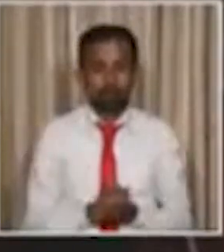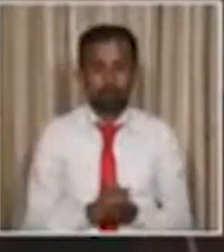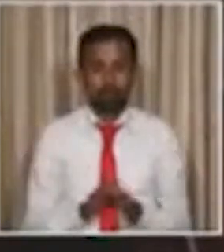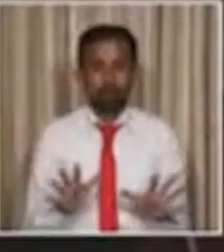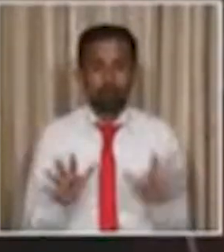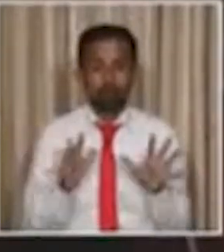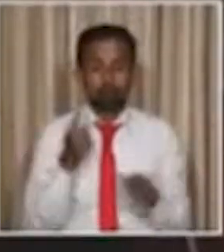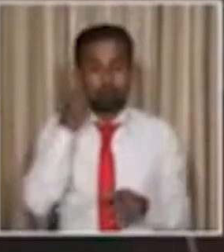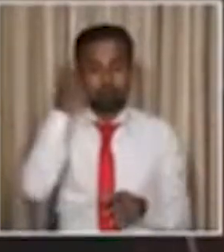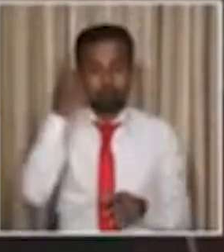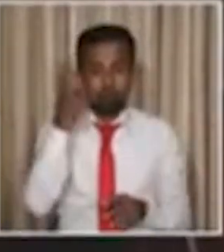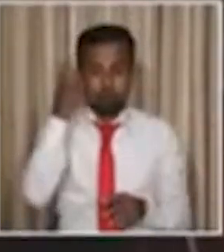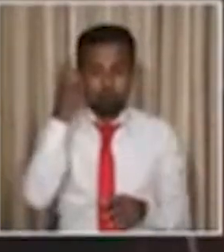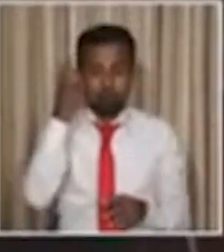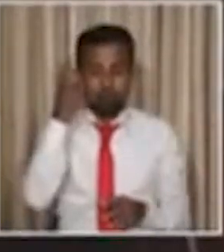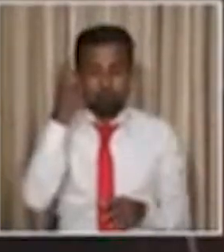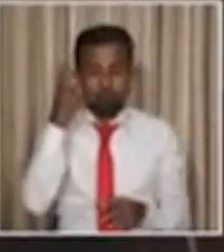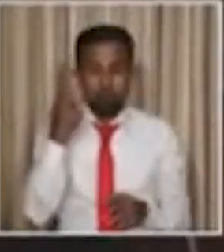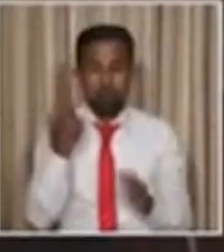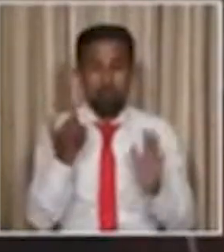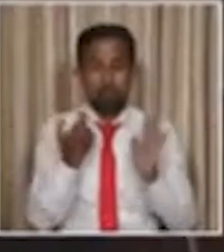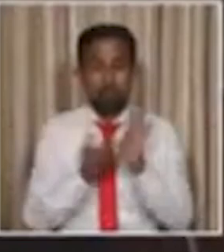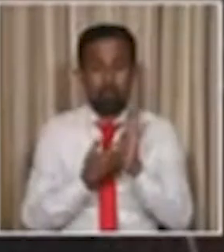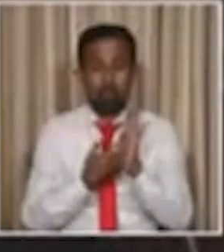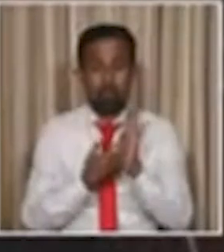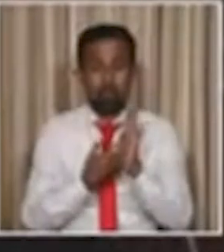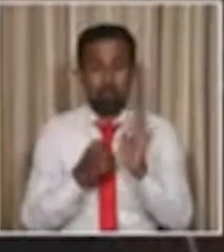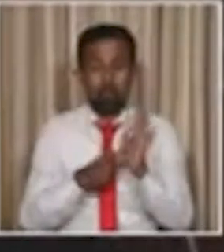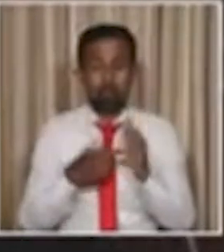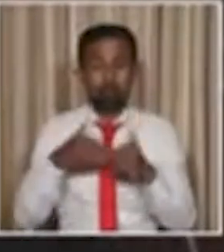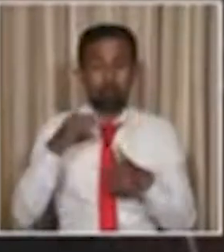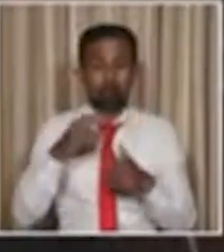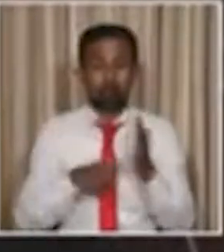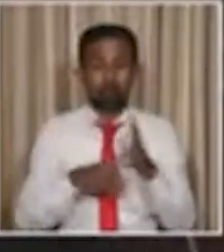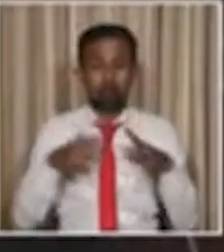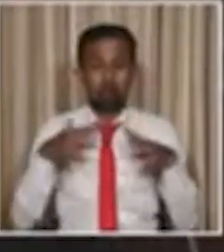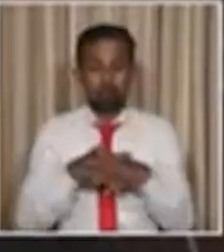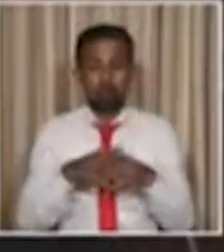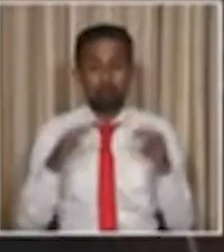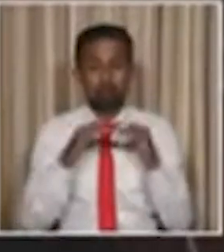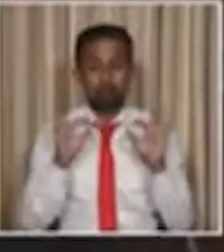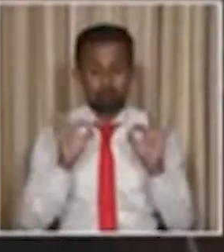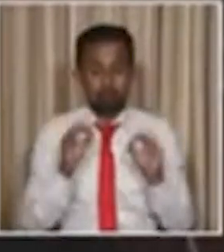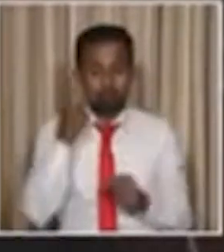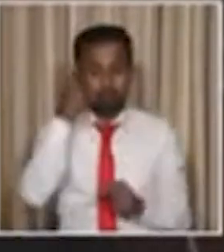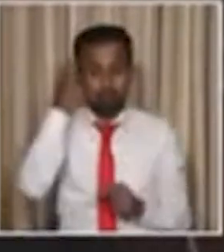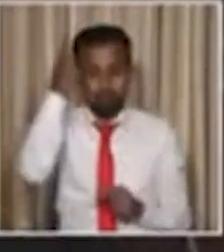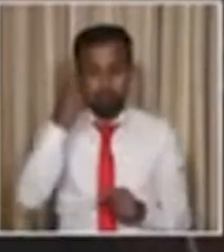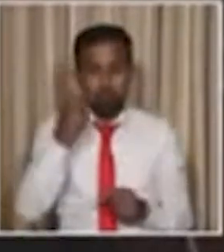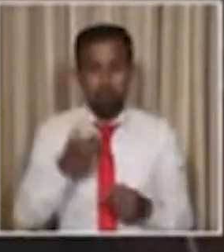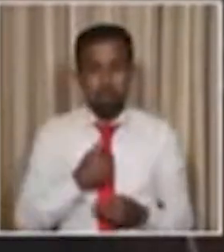විශ්වීය දැනුමක් නැත්තම් ඒ රෝම ලන්දේසි දැනුම ඉක්මවා යන දැනුමක් ඊට වඩා යුක්තිසහගත වූ දැනුමක්